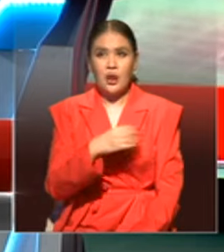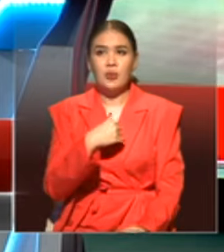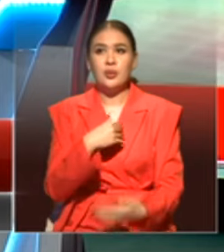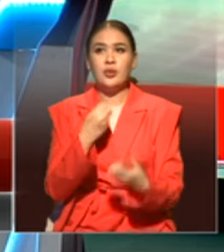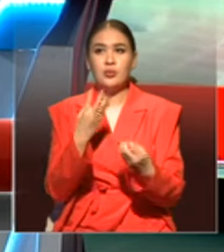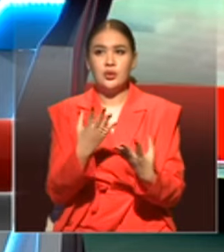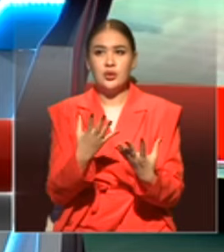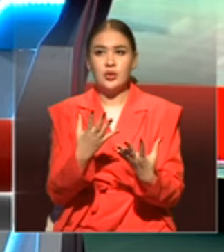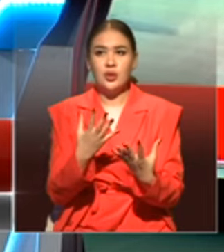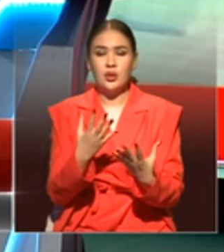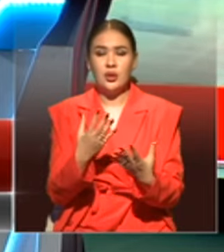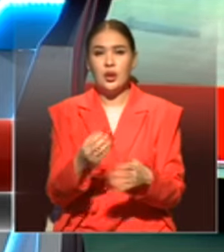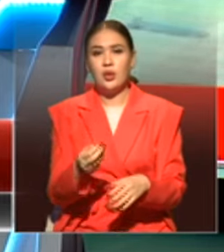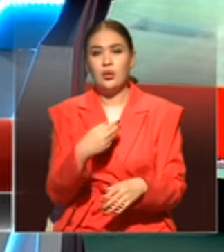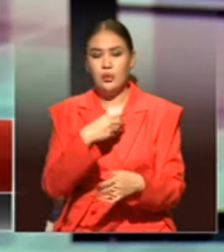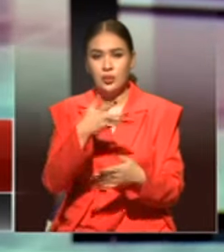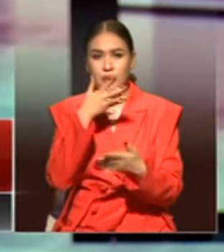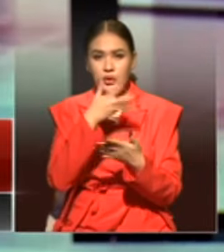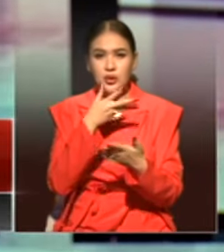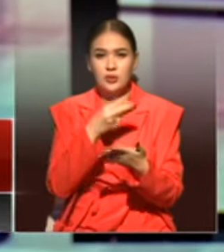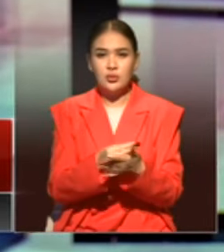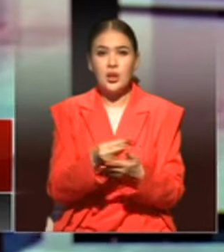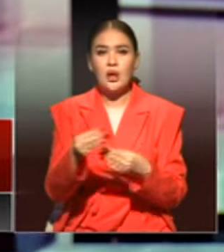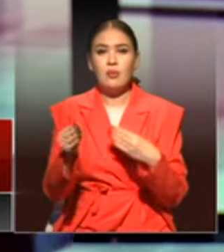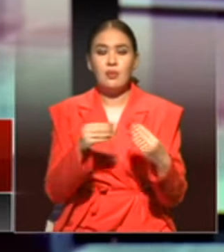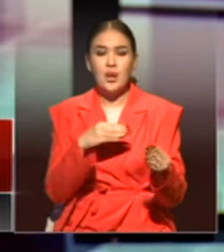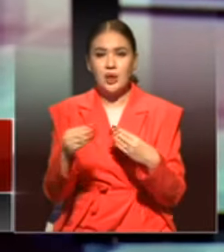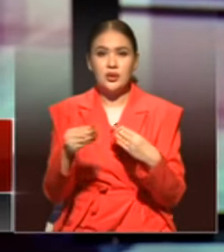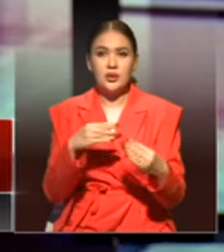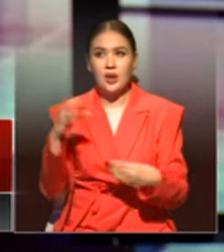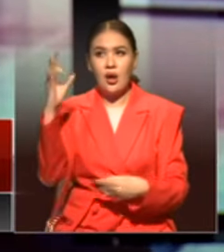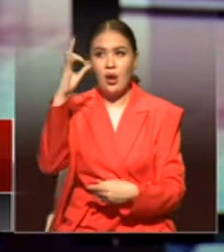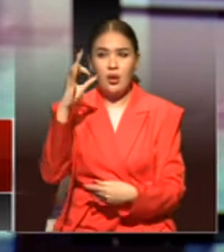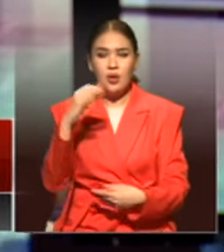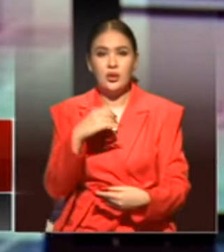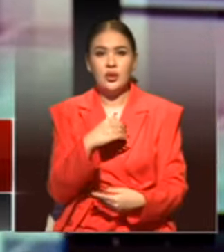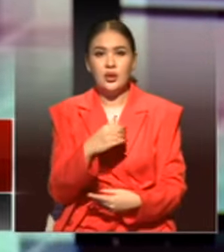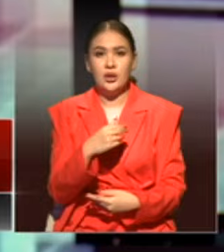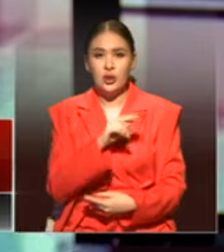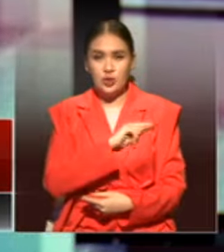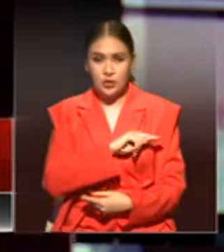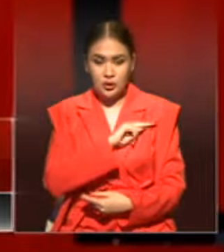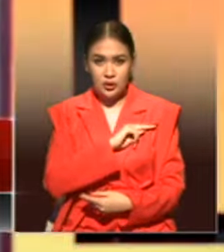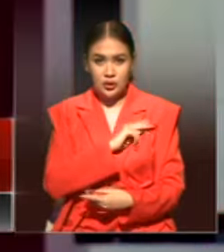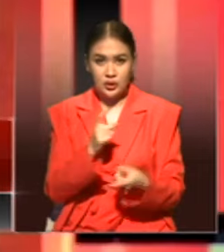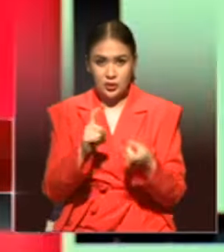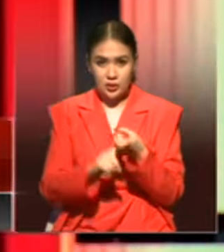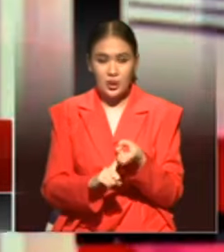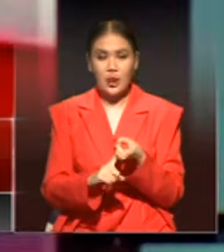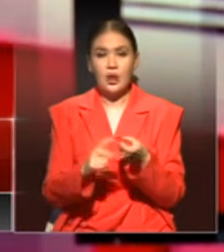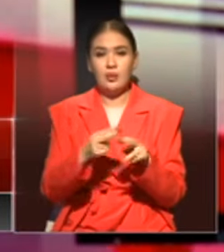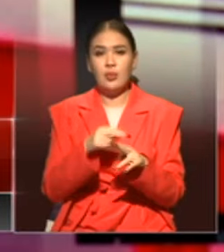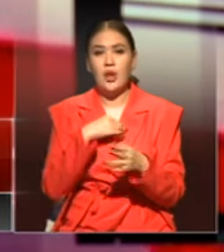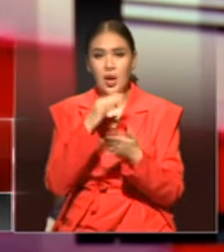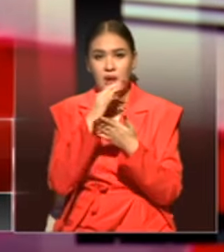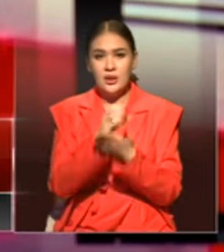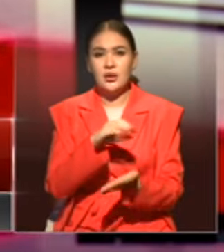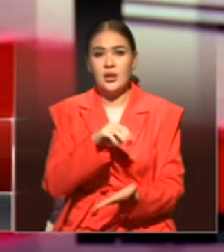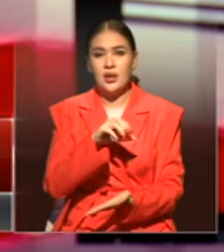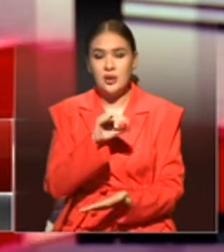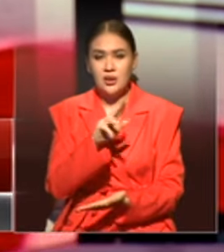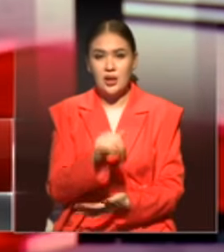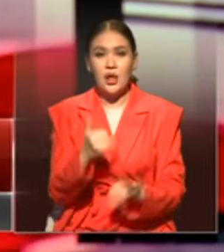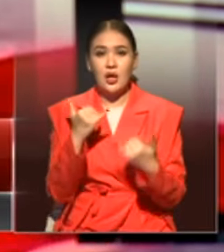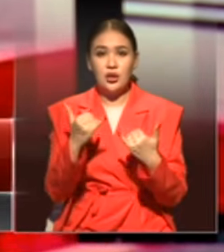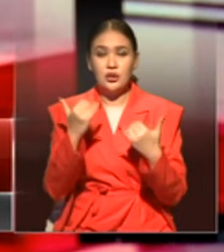арасын. Өзімнің пластикпен айналысқандықтан пластик жайлы айтып кетейік статистиканы. Қазіргі күнде